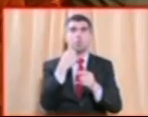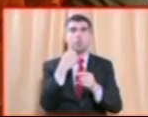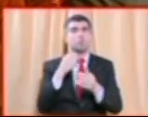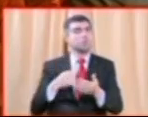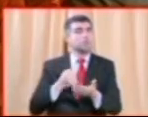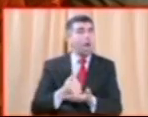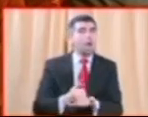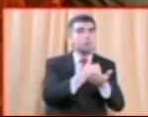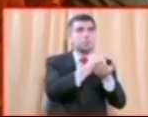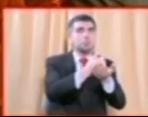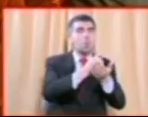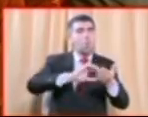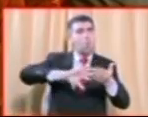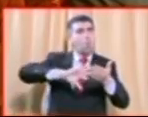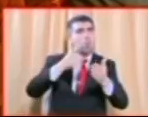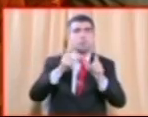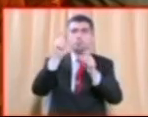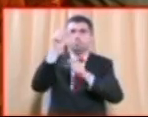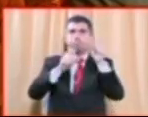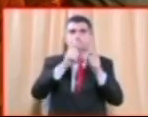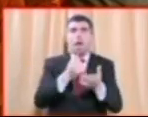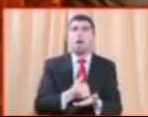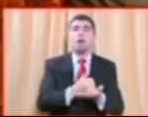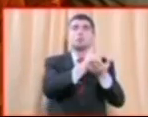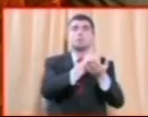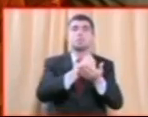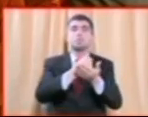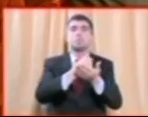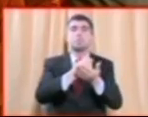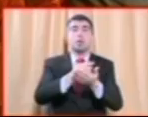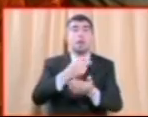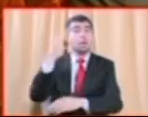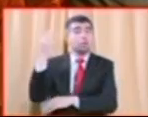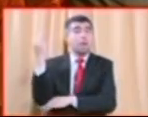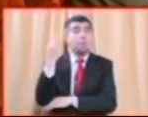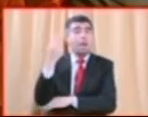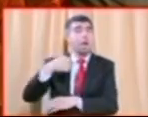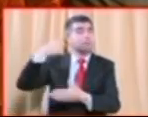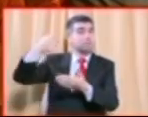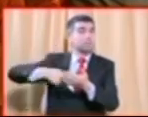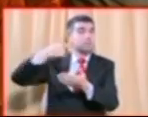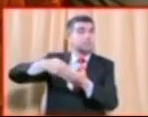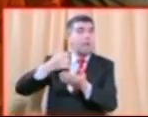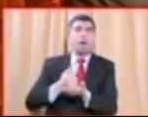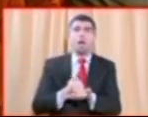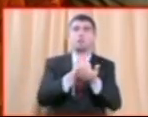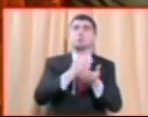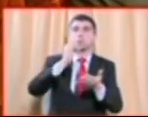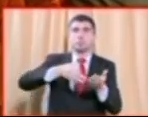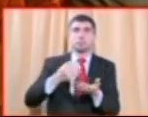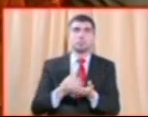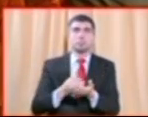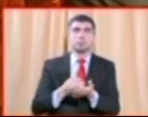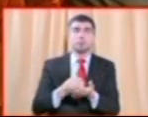2014، كلهم خداو الملحه. الان اشنو داك الشيء اللي قلت لكم السنه الفات قلت لكم السنه المقبله على السنه،